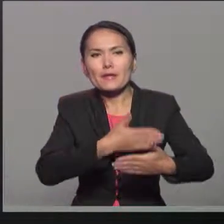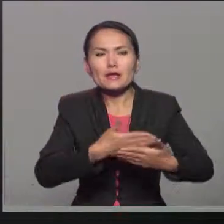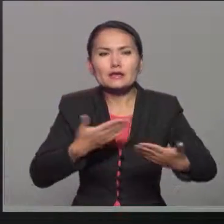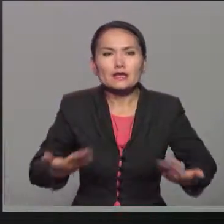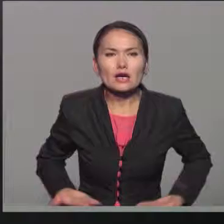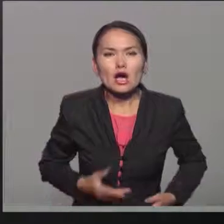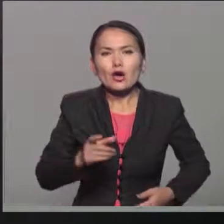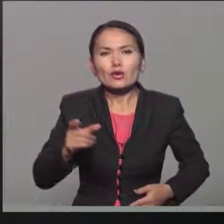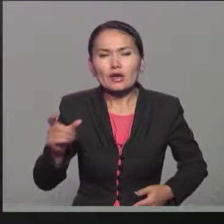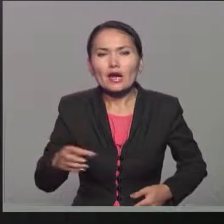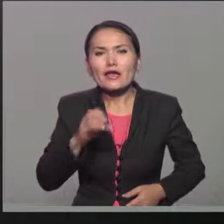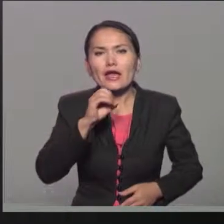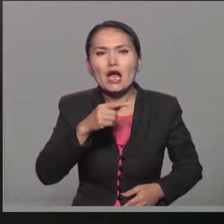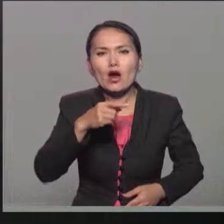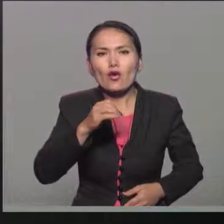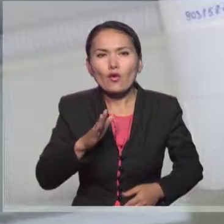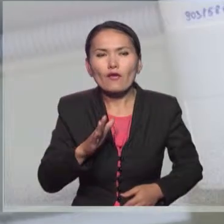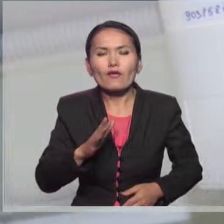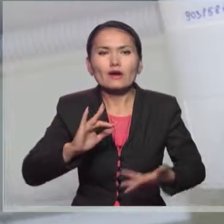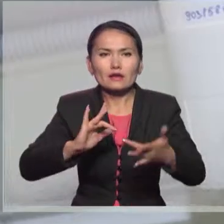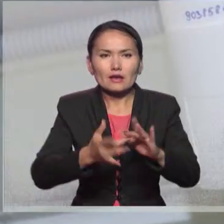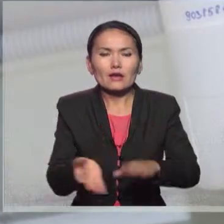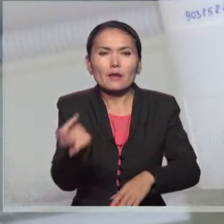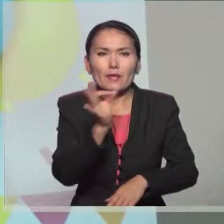тең жартысы ЕГОВ қызметін пайдаланады деген сөз.